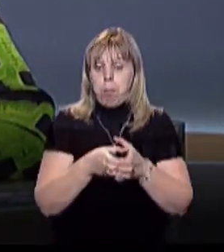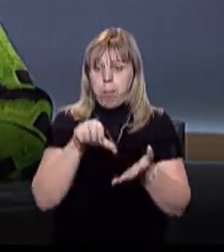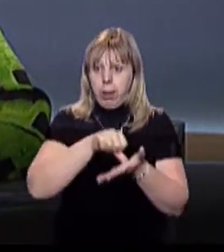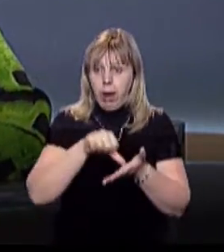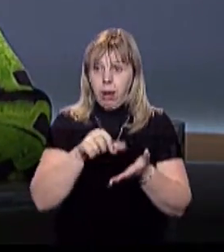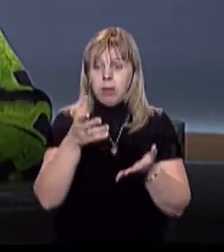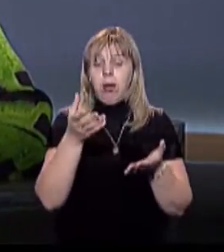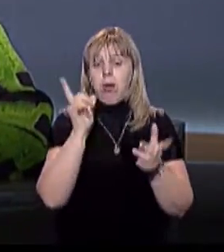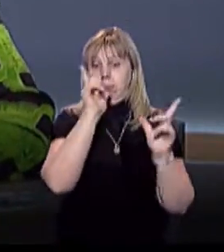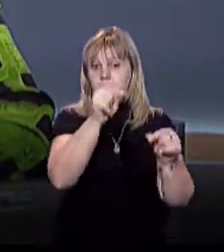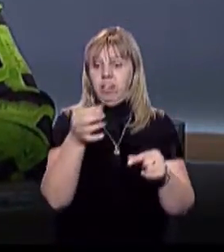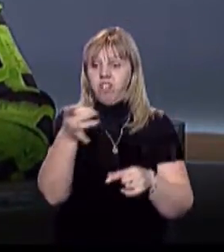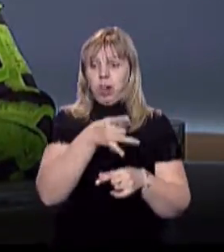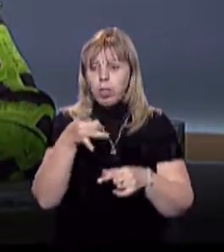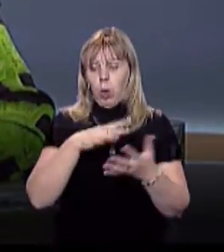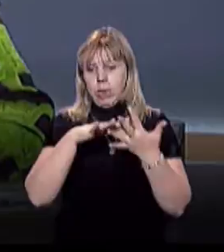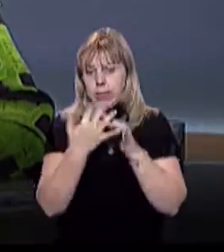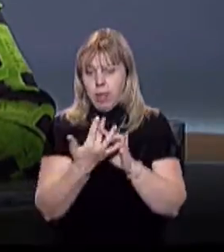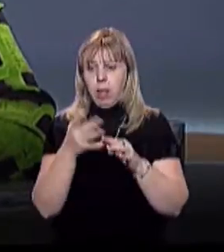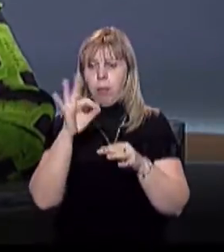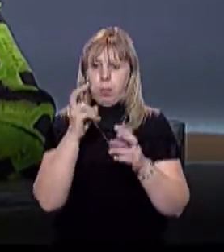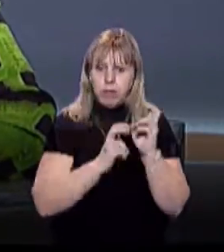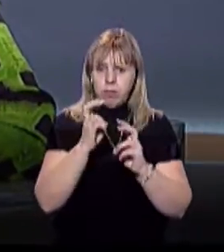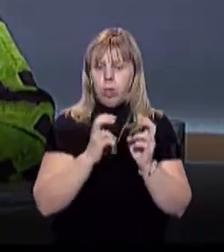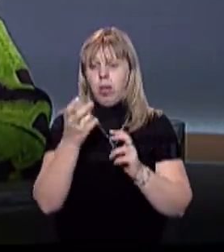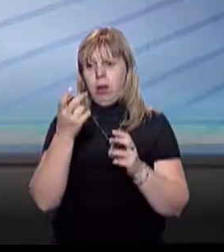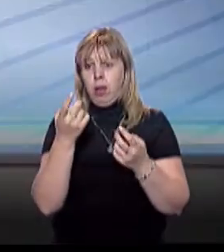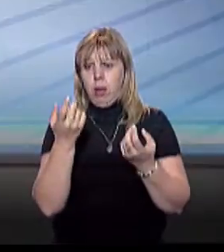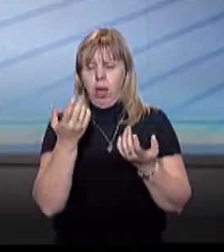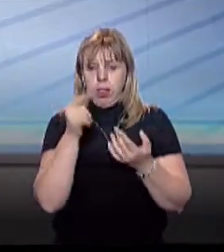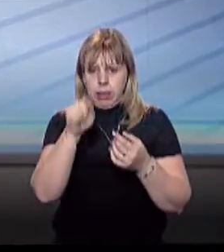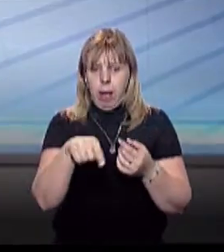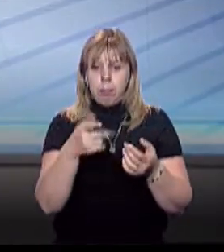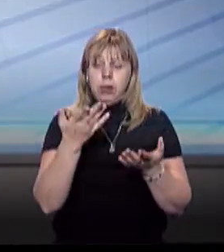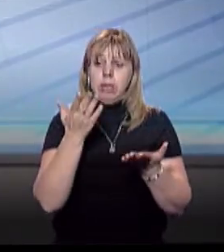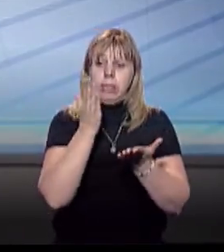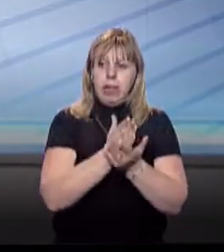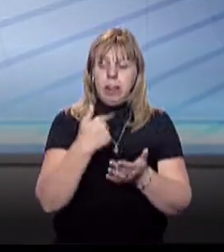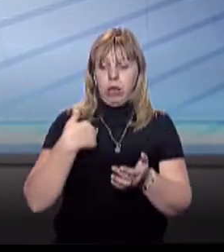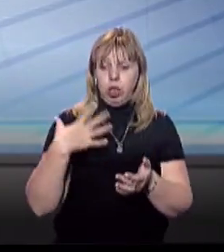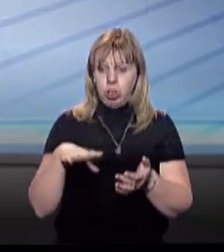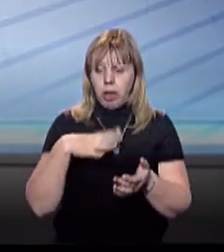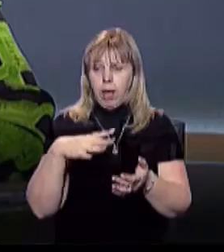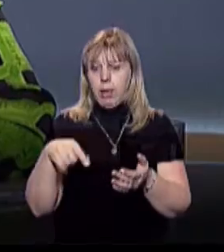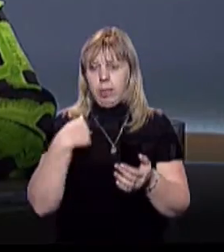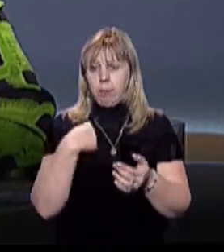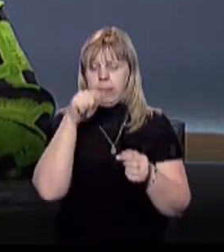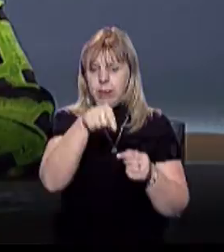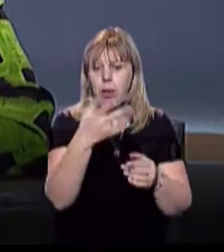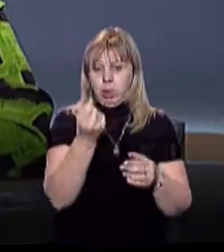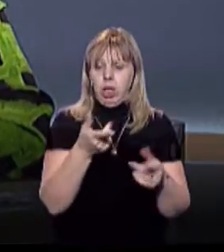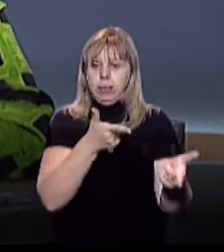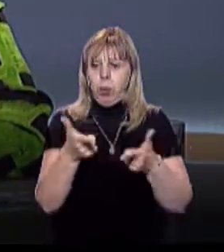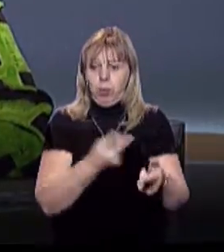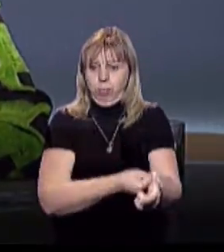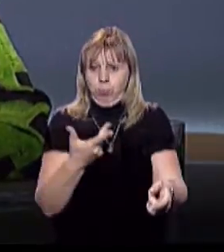згідно графіка, виїжджає в райони, по селах, по заводах, по підприємствах. Там, де є, де нас чекають, і ми там ще